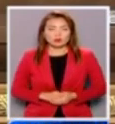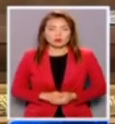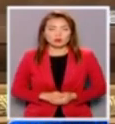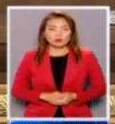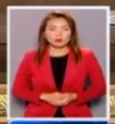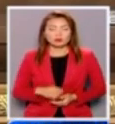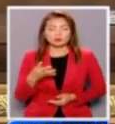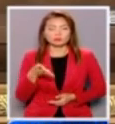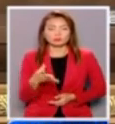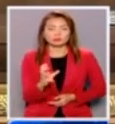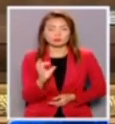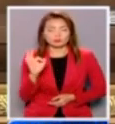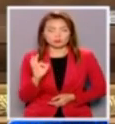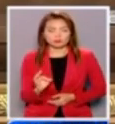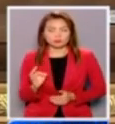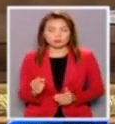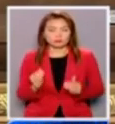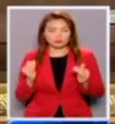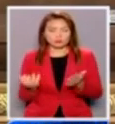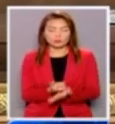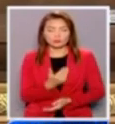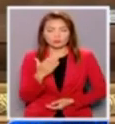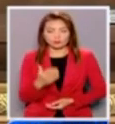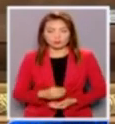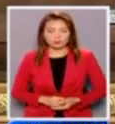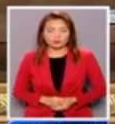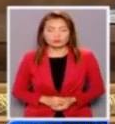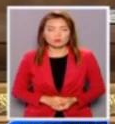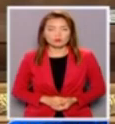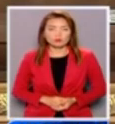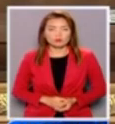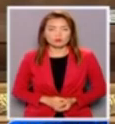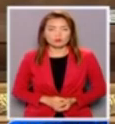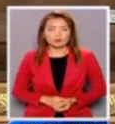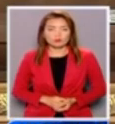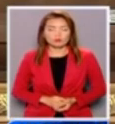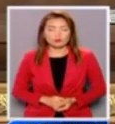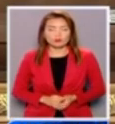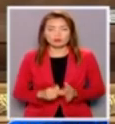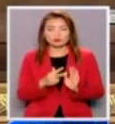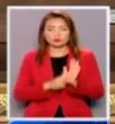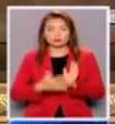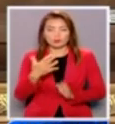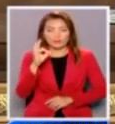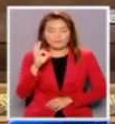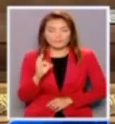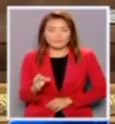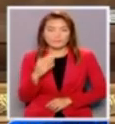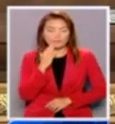серпінді 4,5% деңгейіндегі өсіміне қол жеткізілді. Осы өсімнің 85%-дан